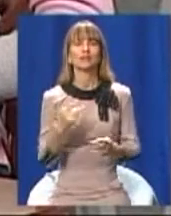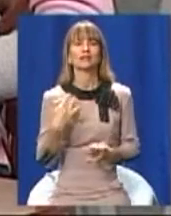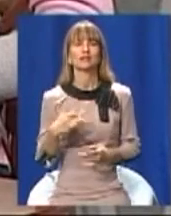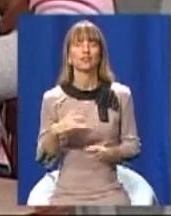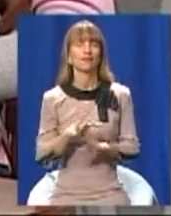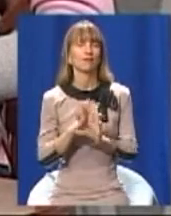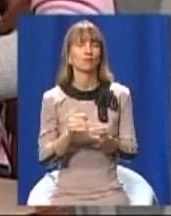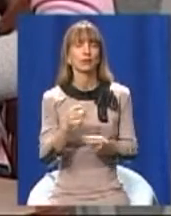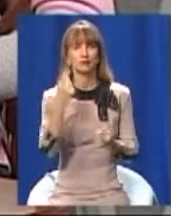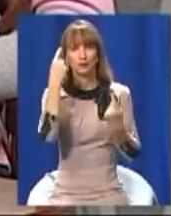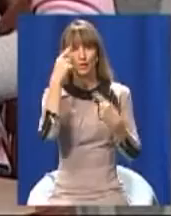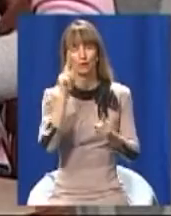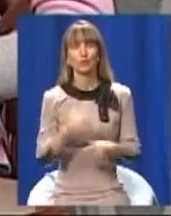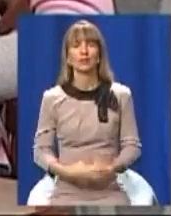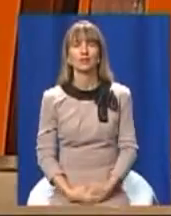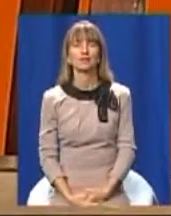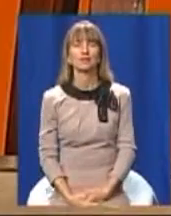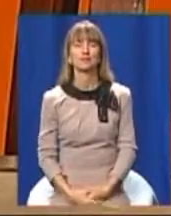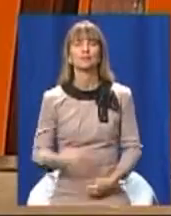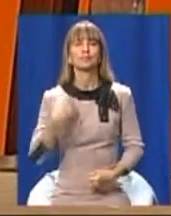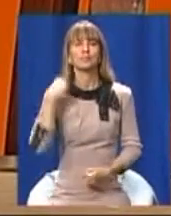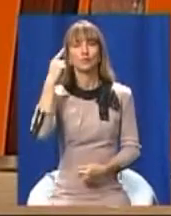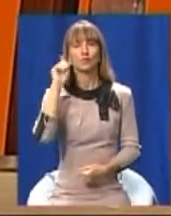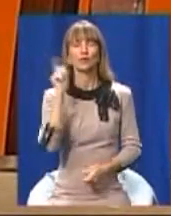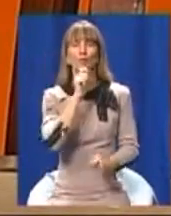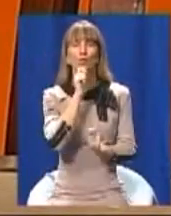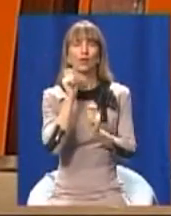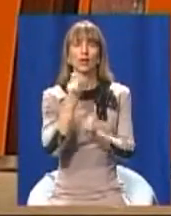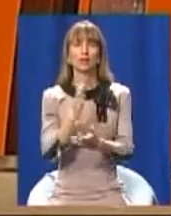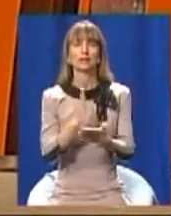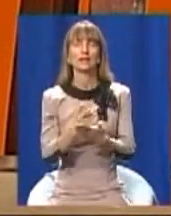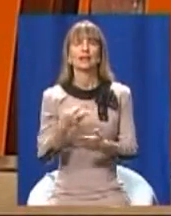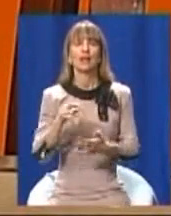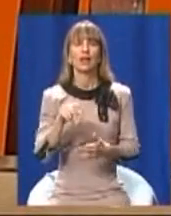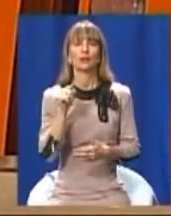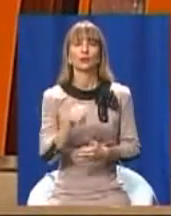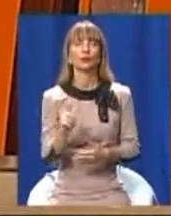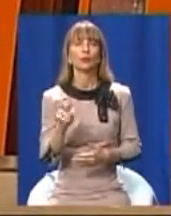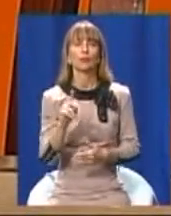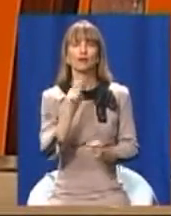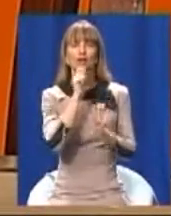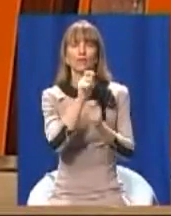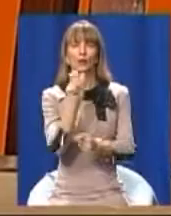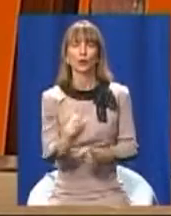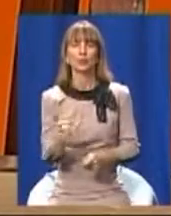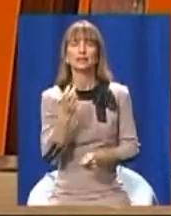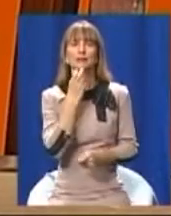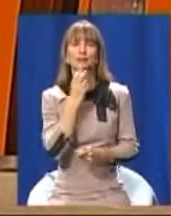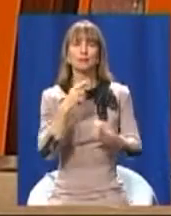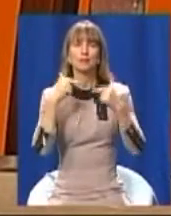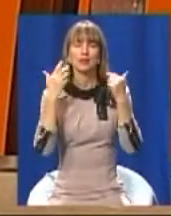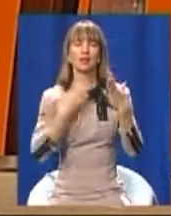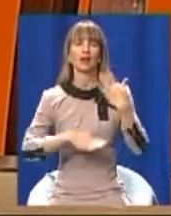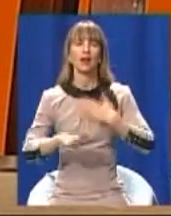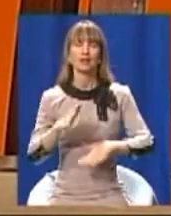чого взагалі їх придумали? Я гадаю, що подарунки існують для того, щоб дарувати людям сміх,